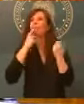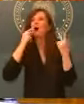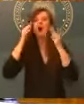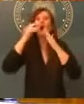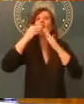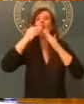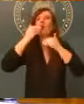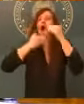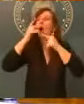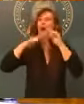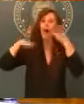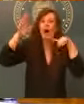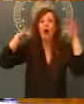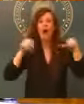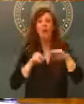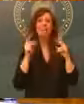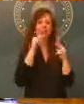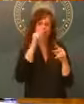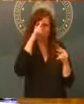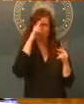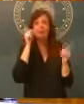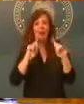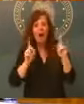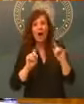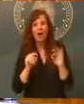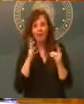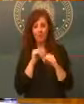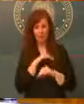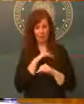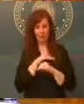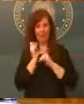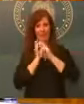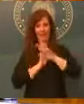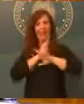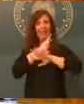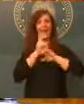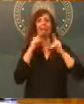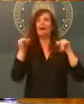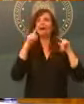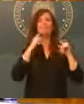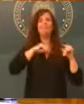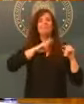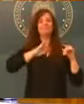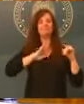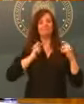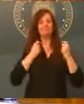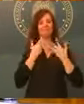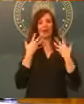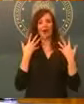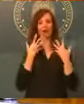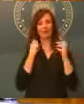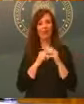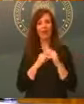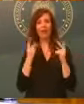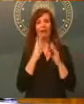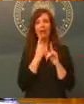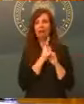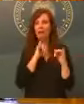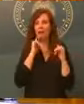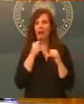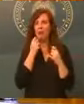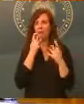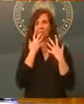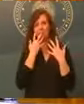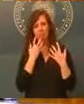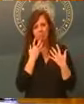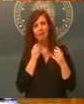dico colorata mi intendo una scuola dove lo studente entra ed è felice di starci ed è triste se deve uscire e deve andare a casa la sera